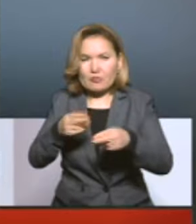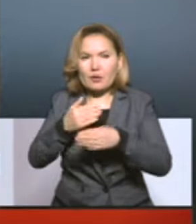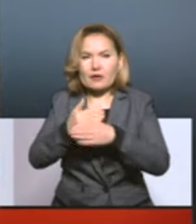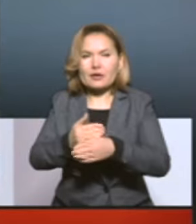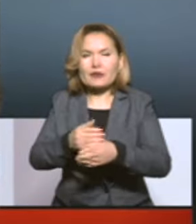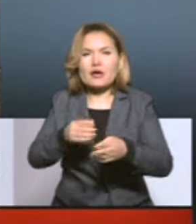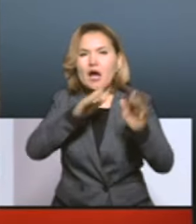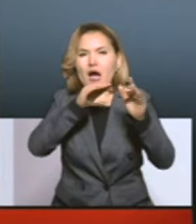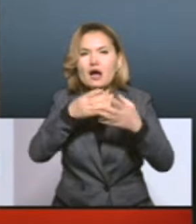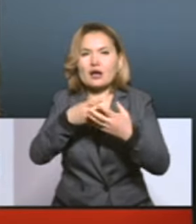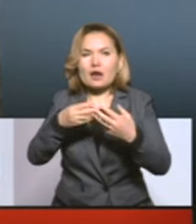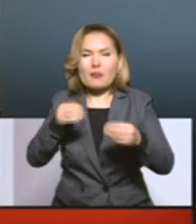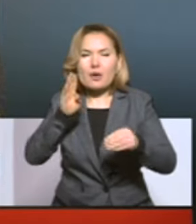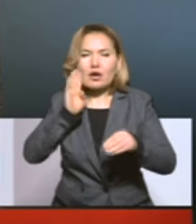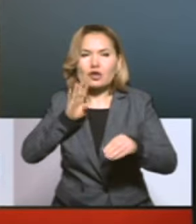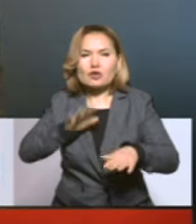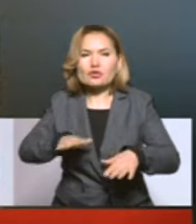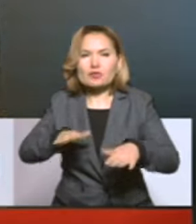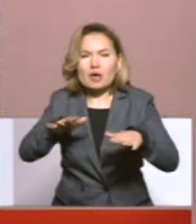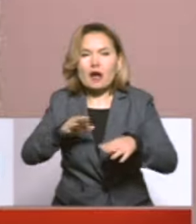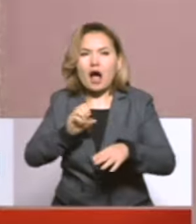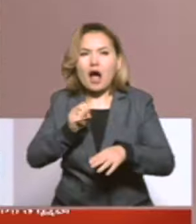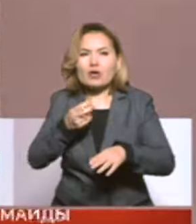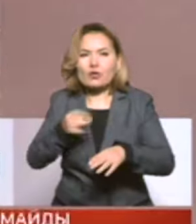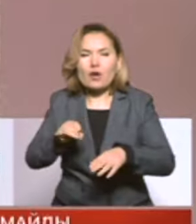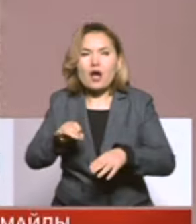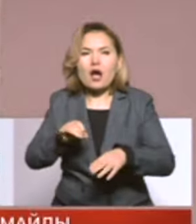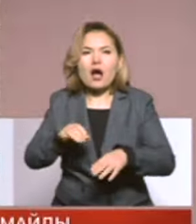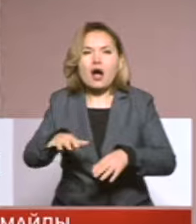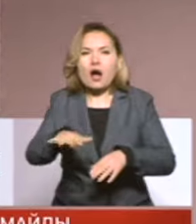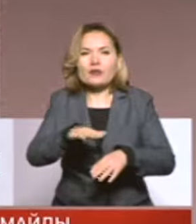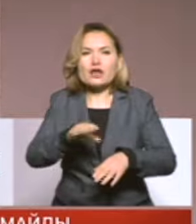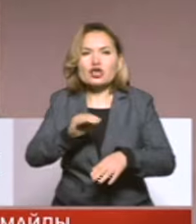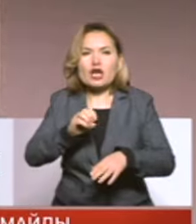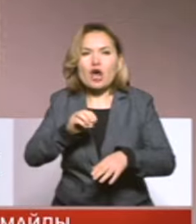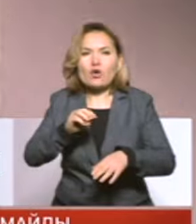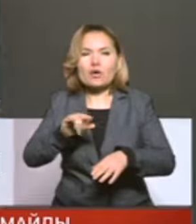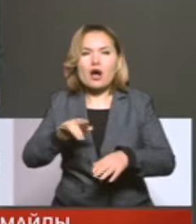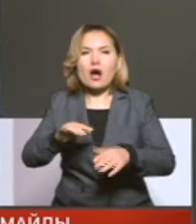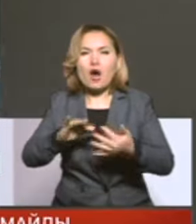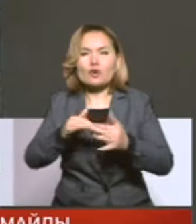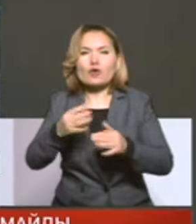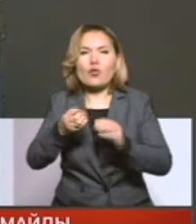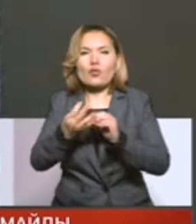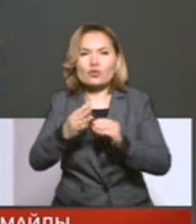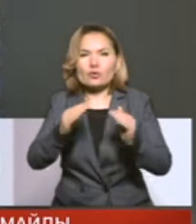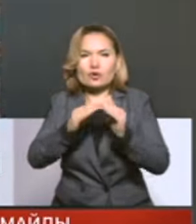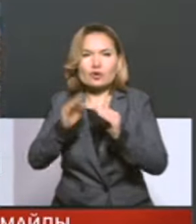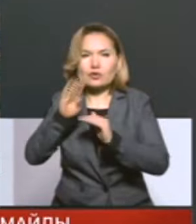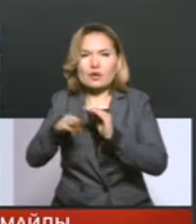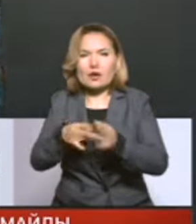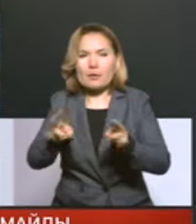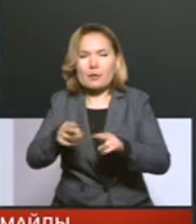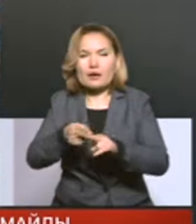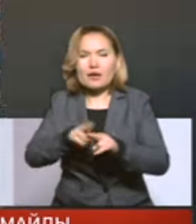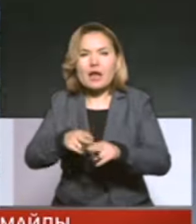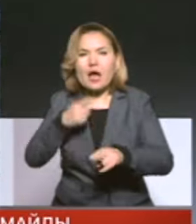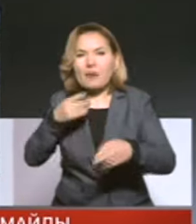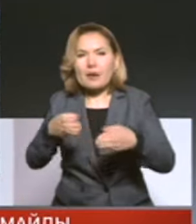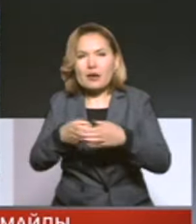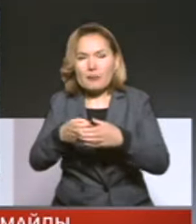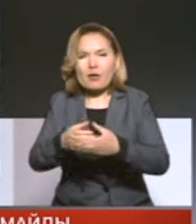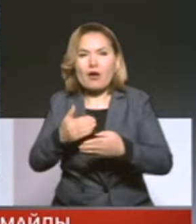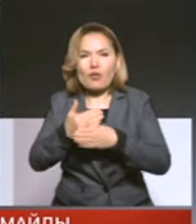Ал ерген қар су алдымен алаң салған Ақтоғай ауданы Жалаулы ауылында 14 үйге су көрді. Кешеден бері